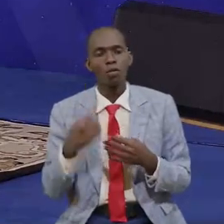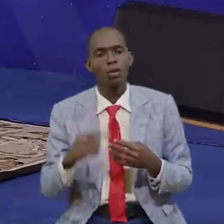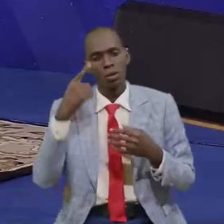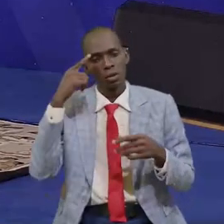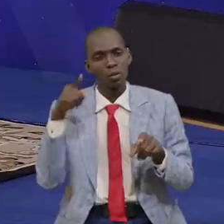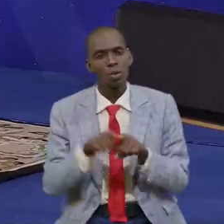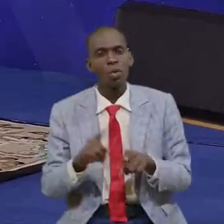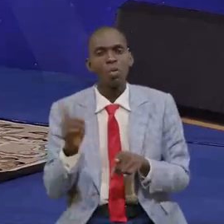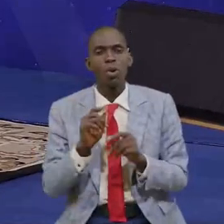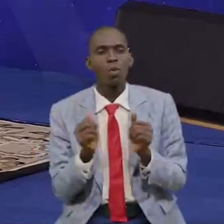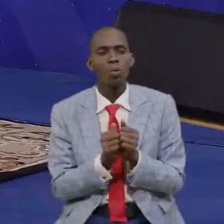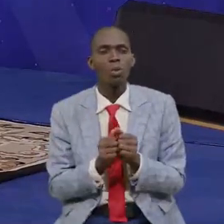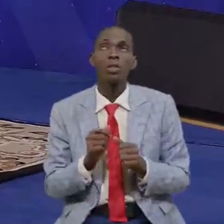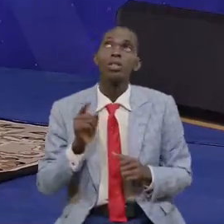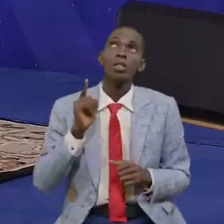sanctifié.